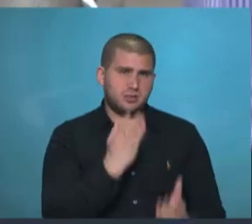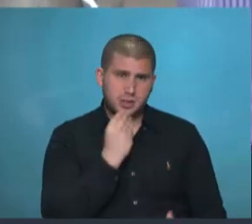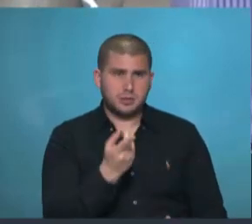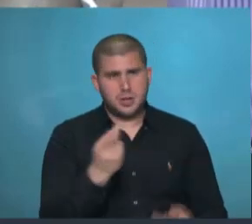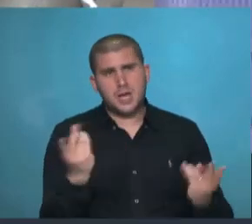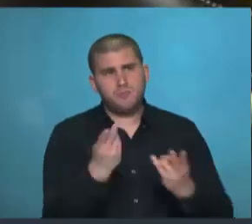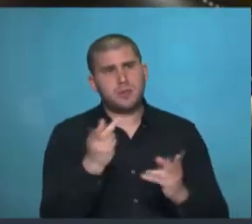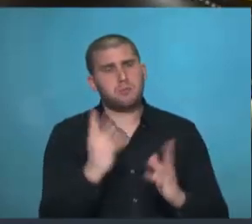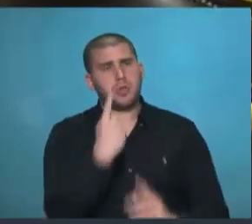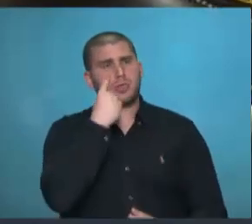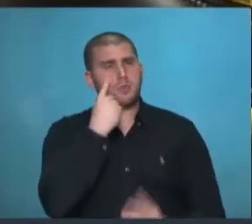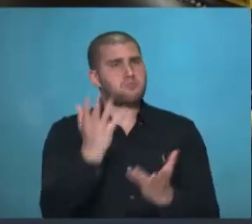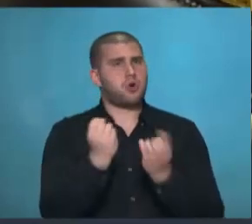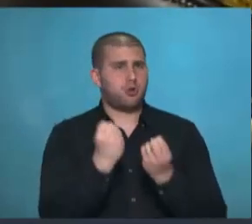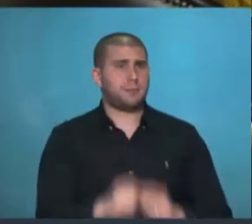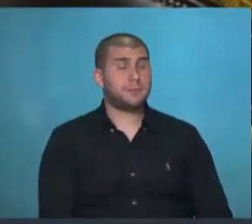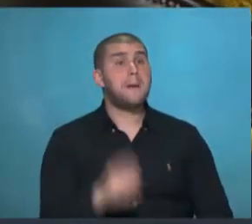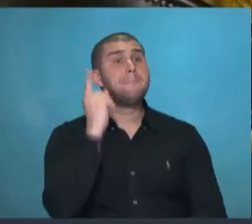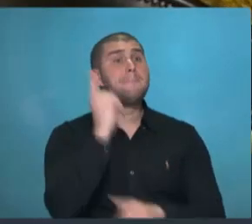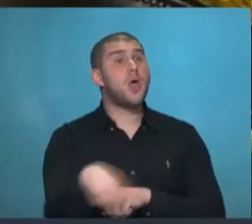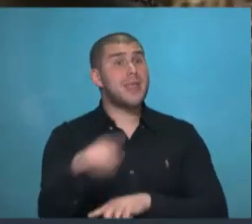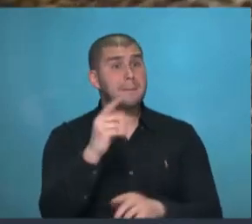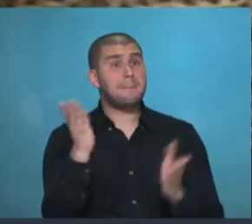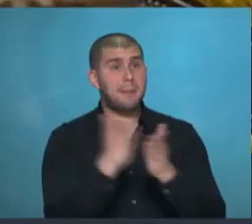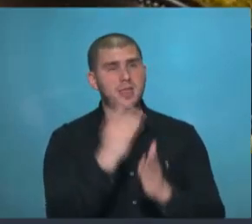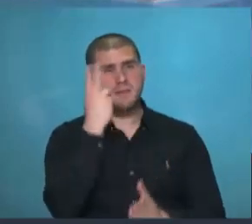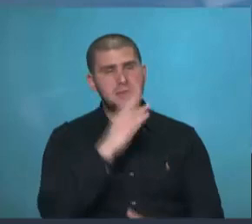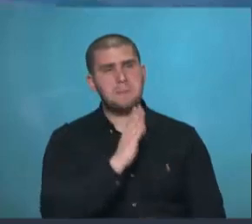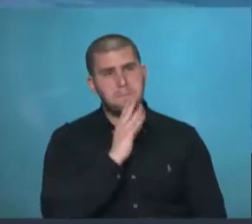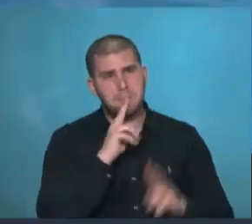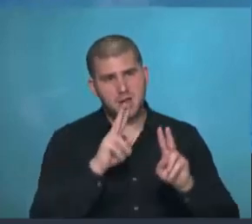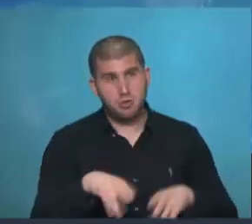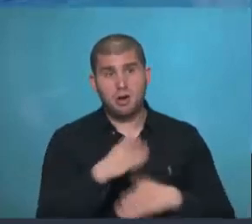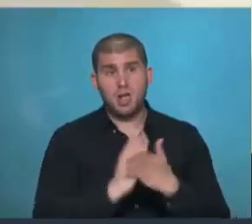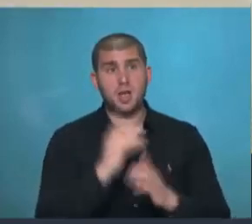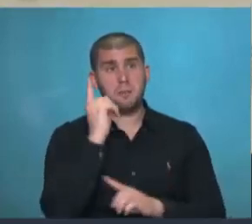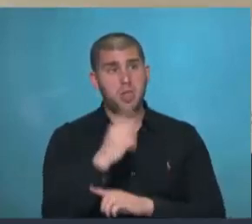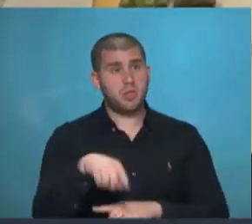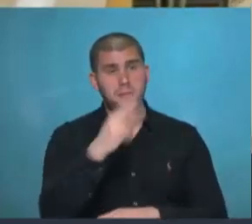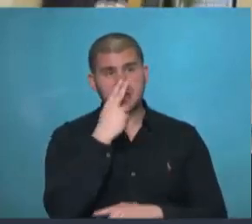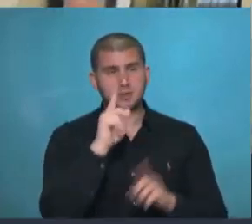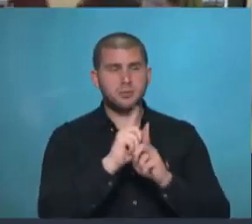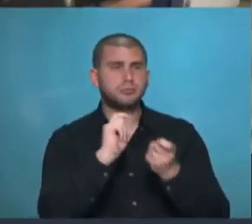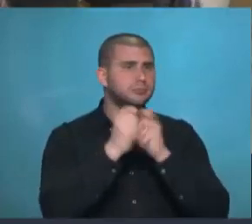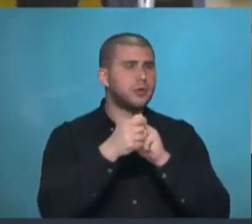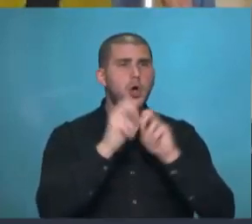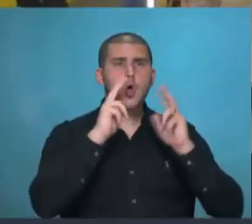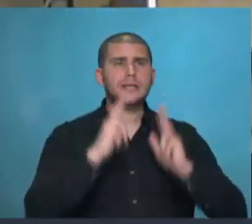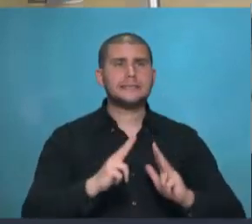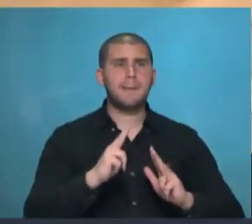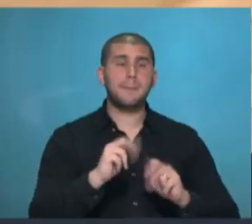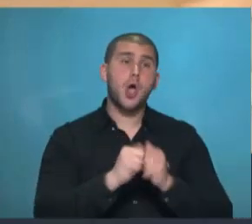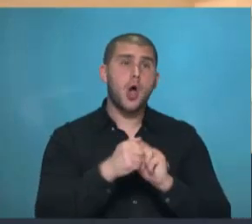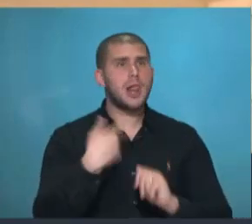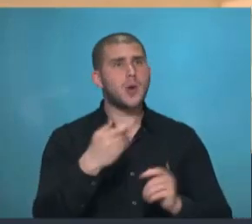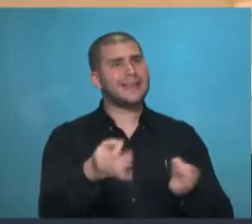זה מאוד מוצא חן בעיני. המלונאים באילת מבינים שיש בעיה. חלק מבתי המלון מנסים ללכת על קונספט או